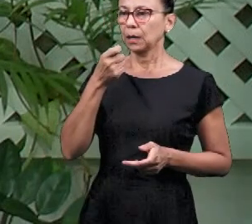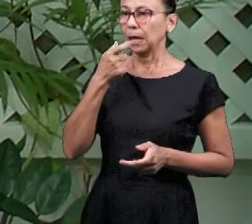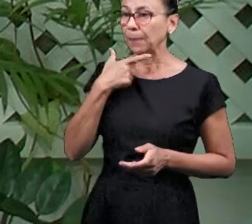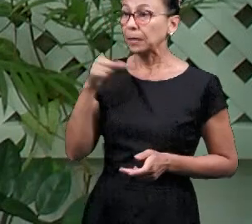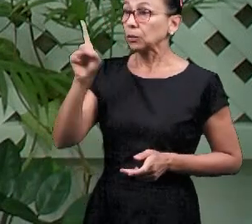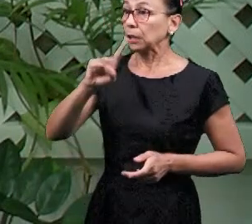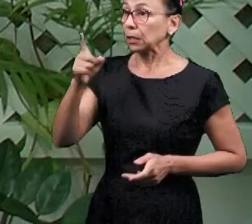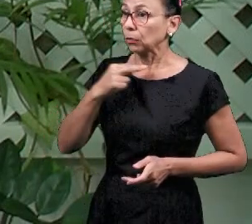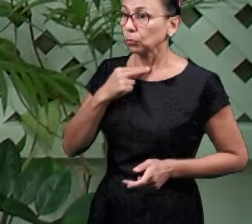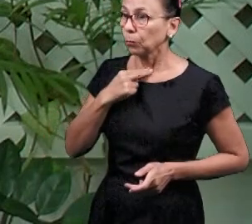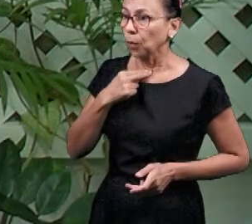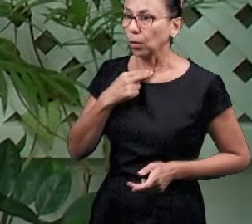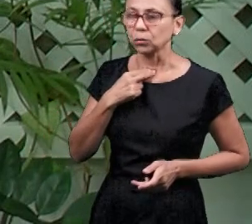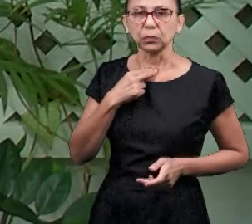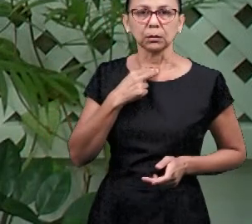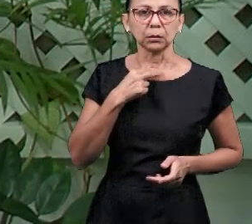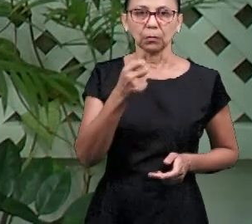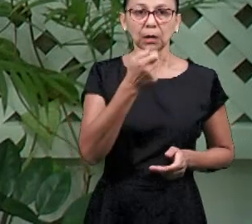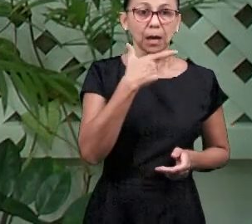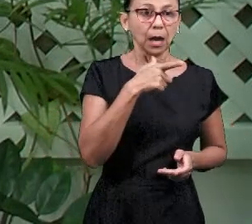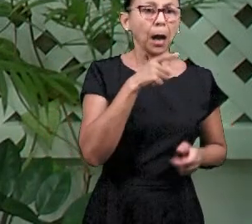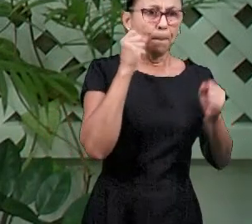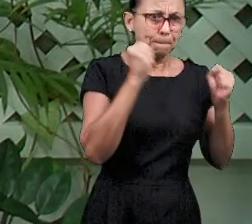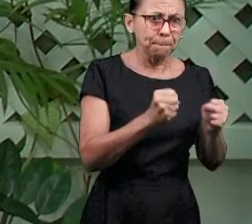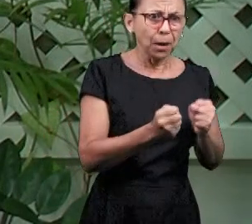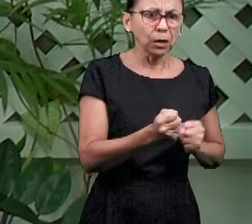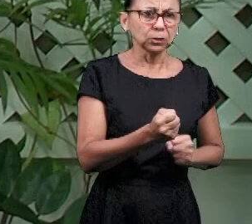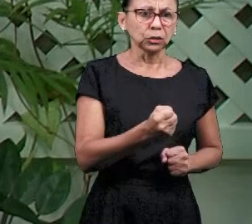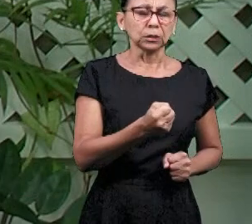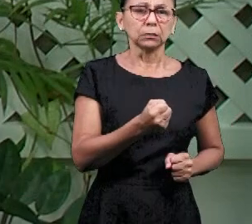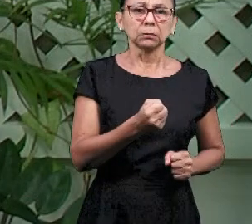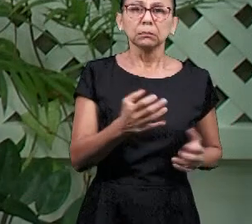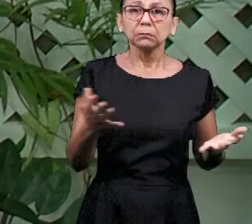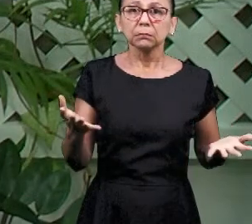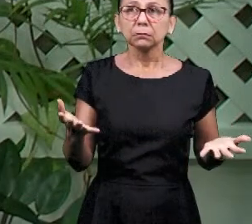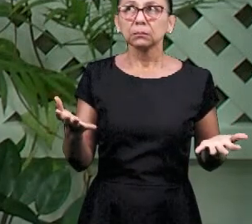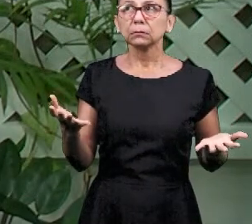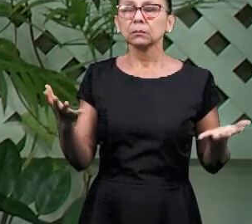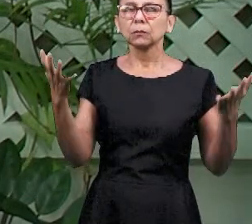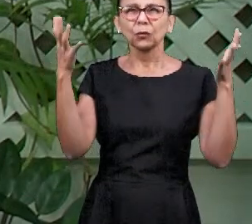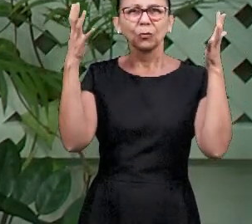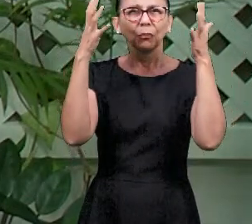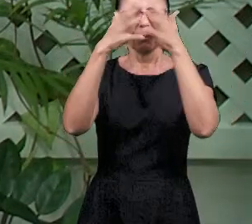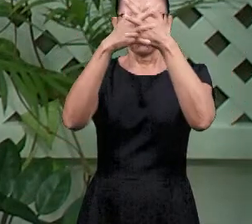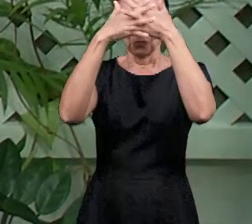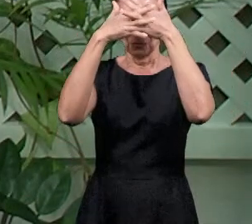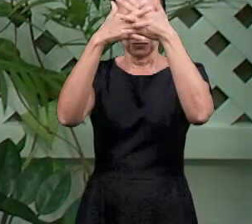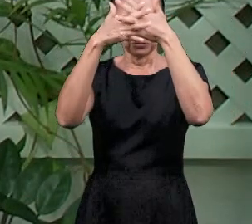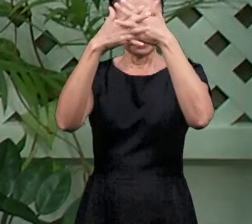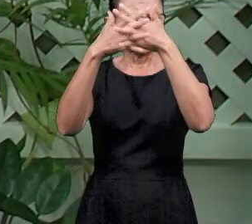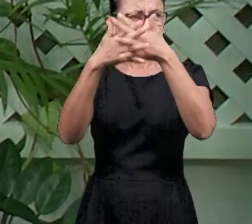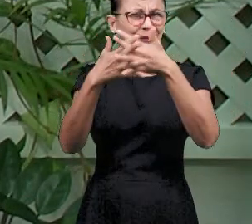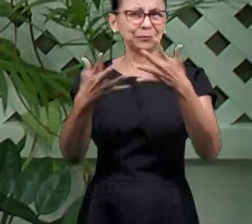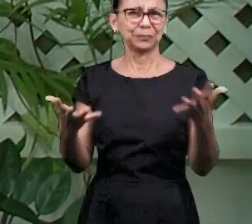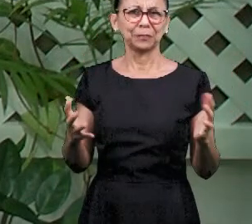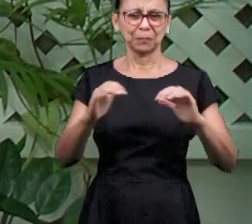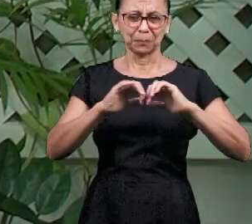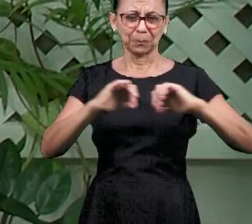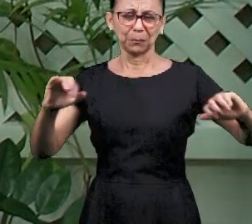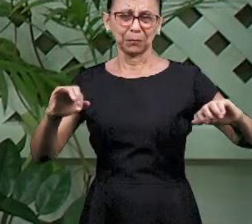une mutation et le monde est sans savoir comment il va faire face à ces